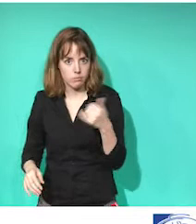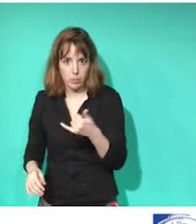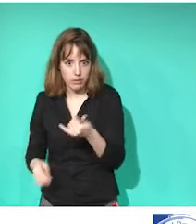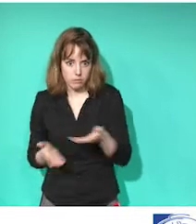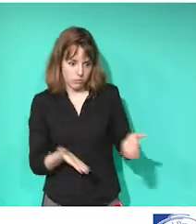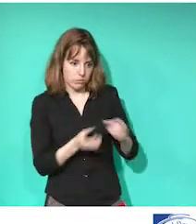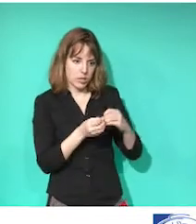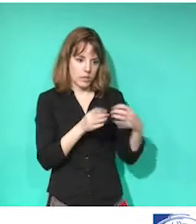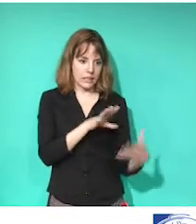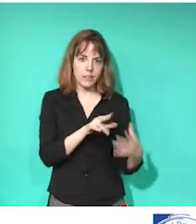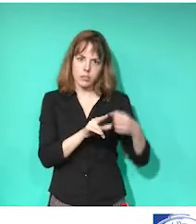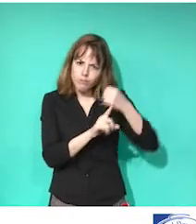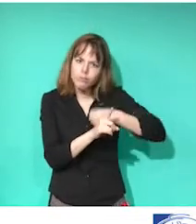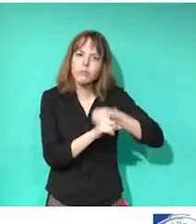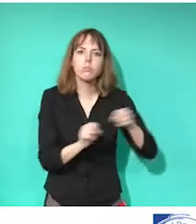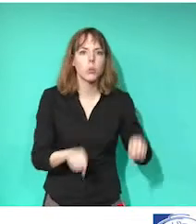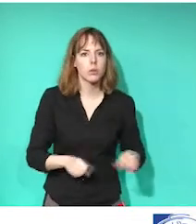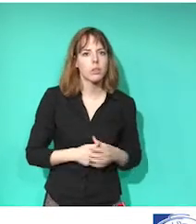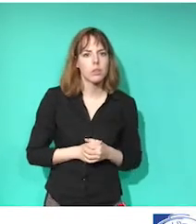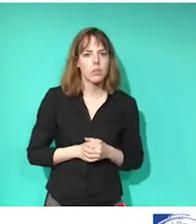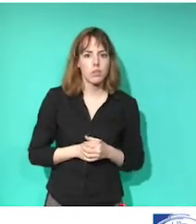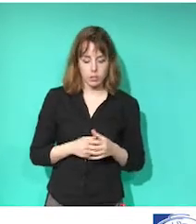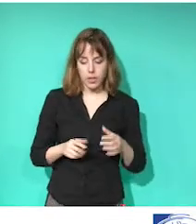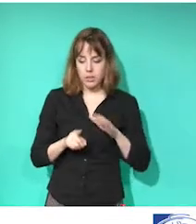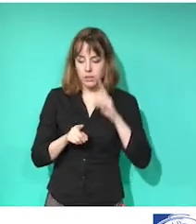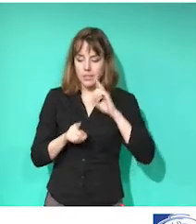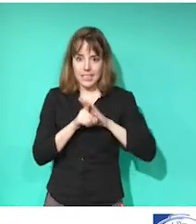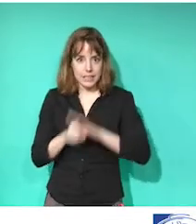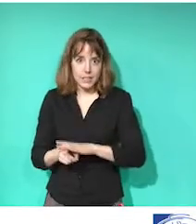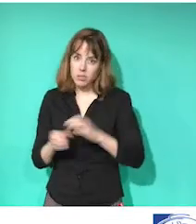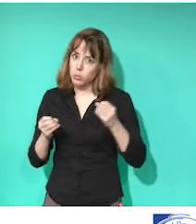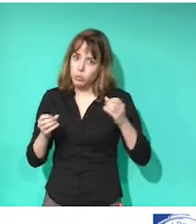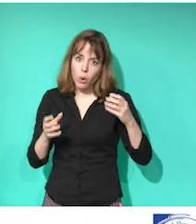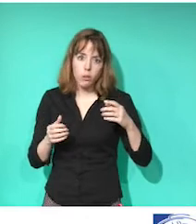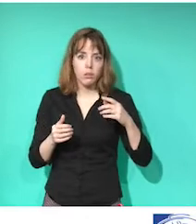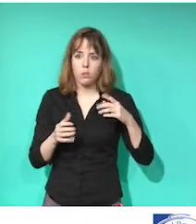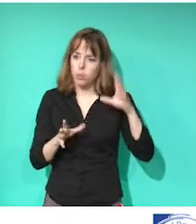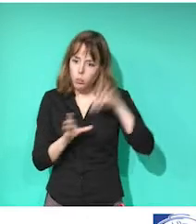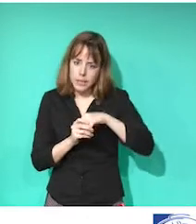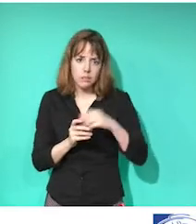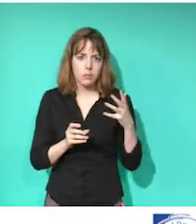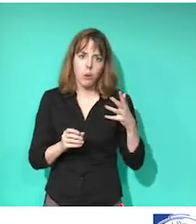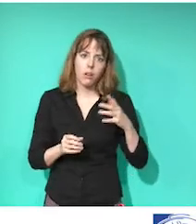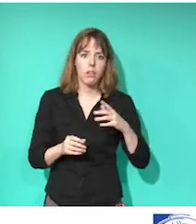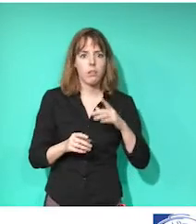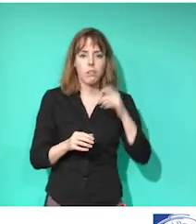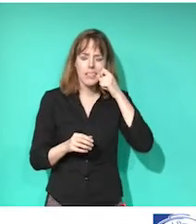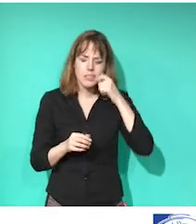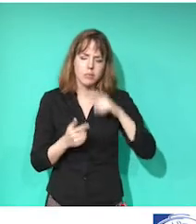tous ces projets, c'est que le sexisme, il a souvent partie liée avec le racisme, avec l'homophobie, et autrement dit qu'il